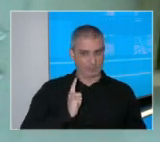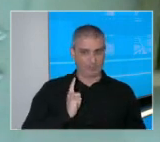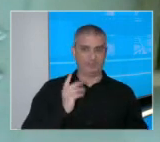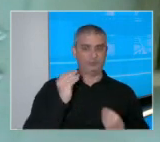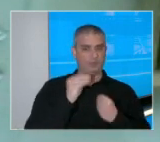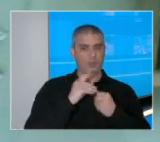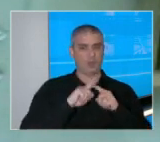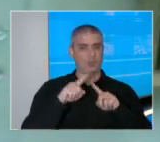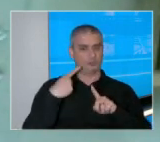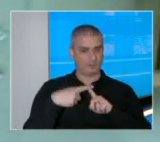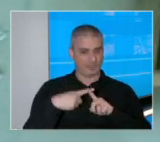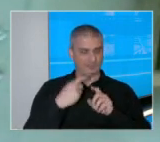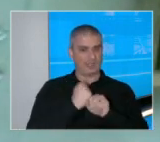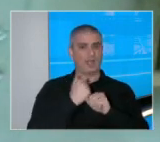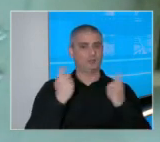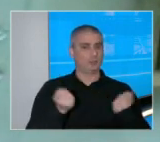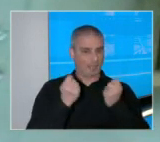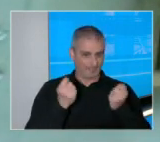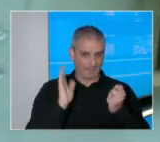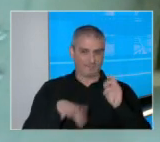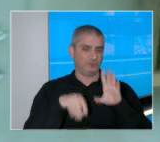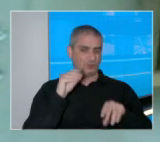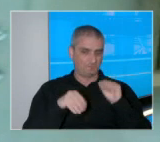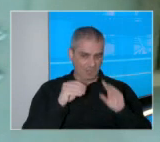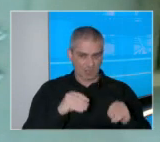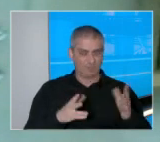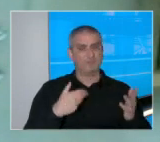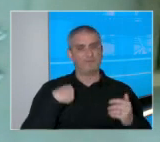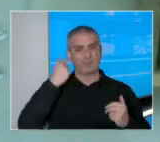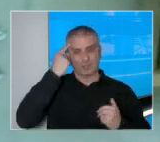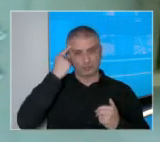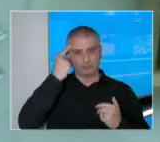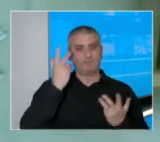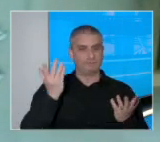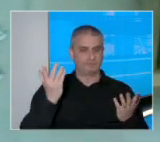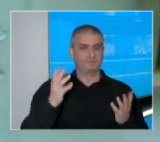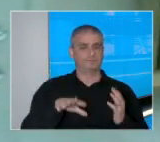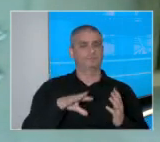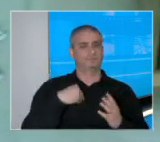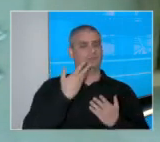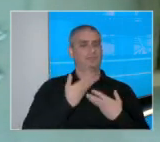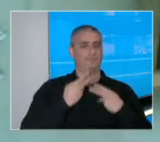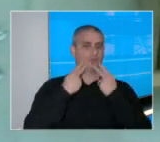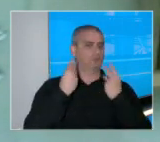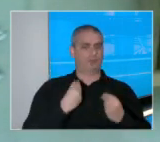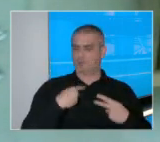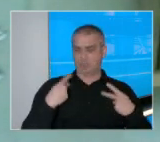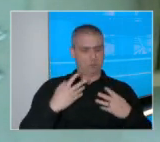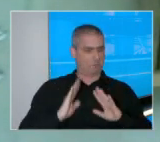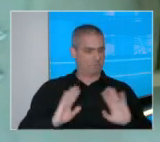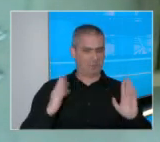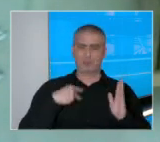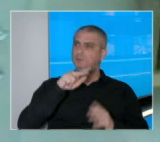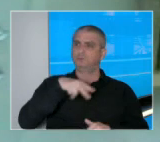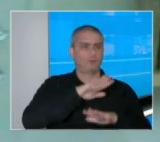עוד חודש וחצי לעשות קמפיין, ויש לנו בחירות, ואני מניח שנוציא תוצאה טובה. אני לא חש מאוים, אני מסתובב הרבה